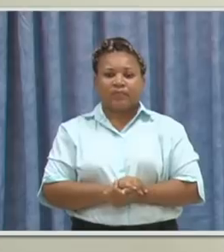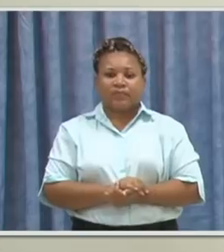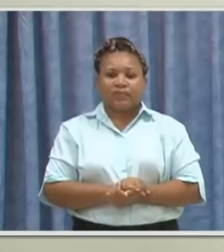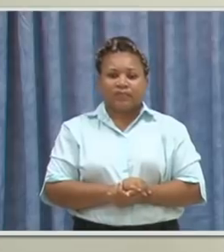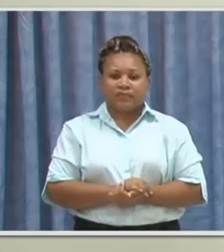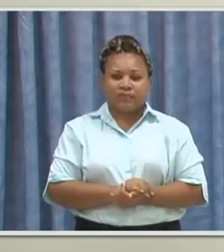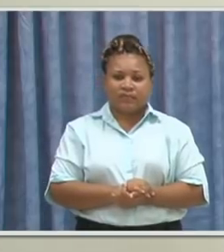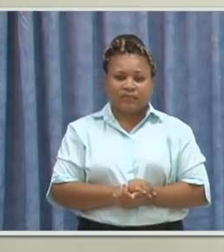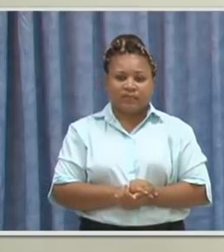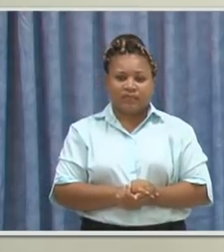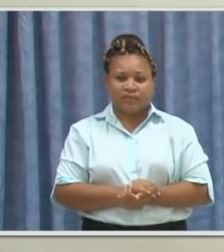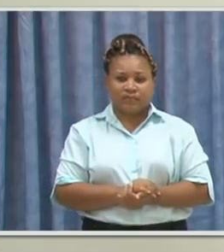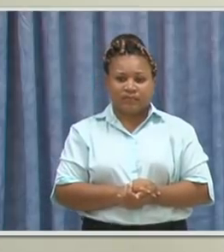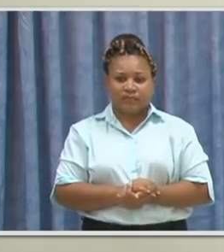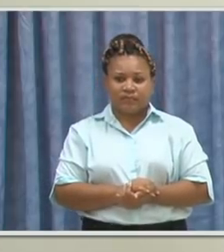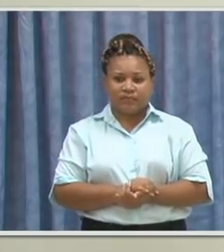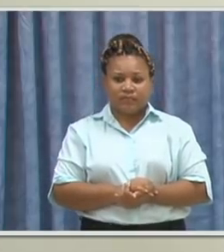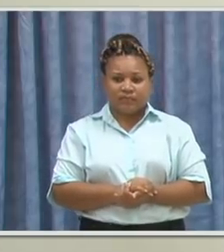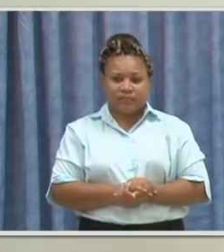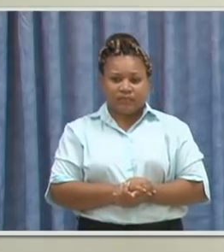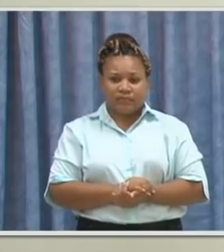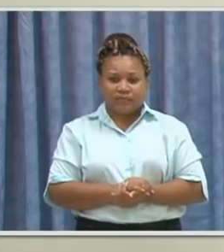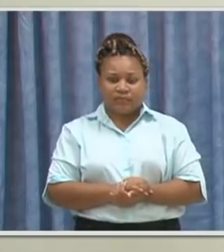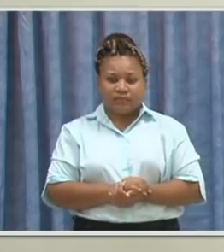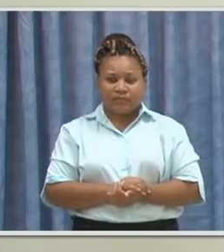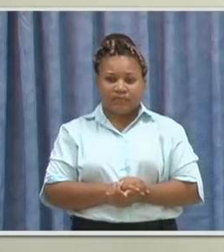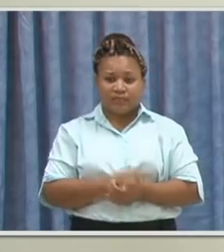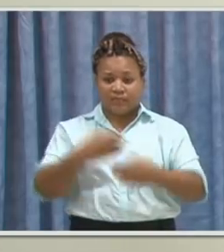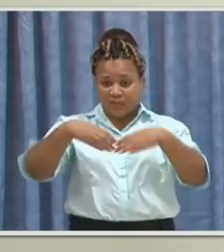agency, nous avons les cas pour traiter. Nous